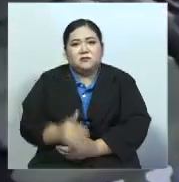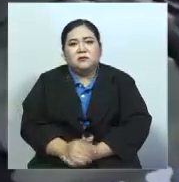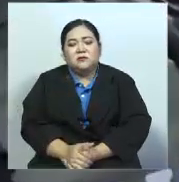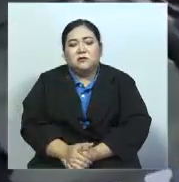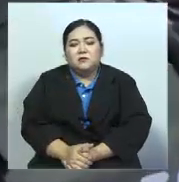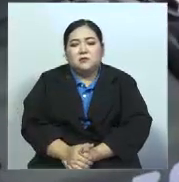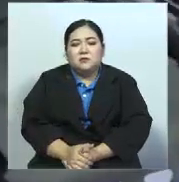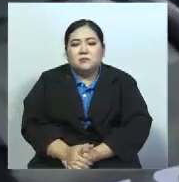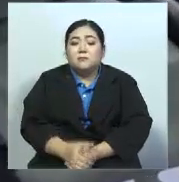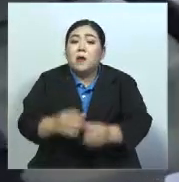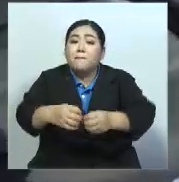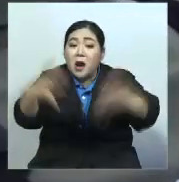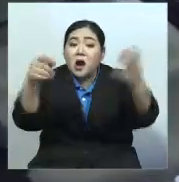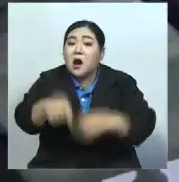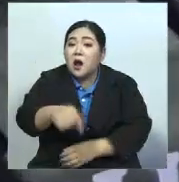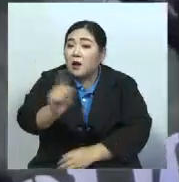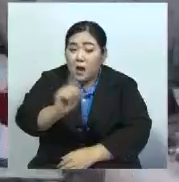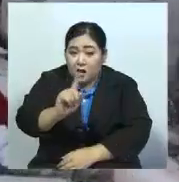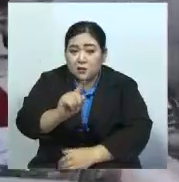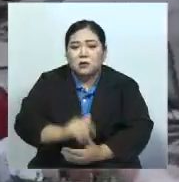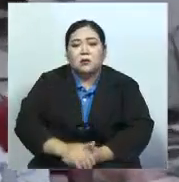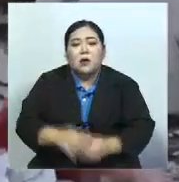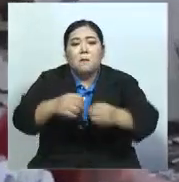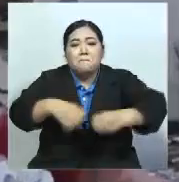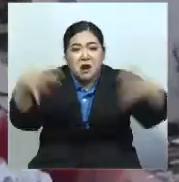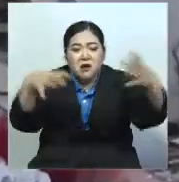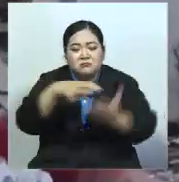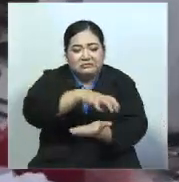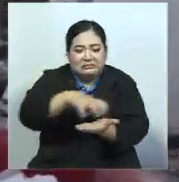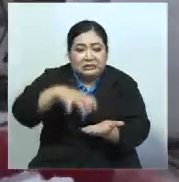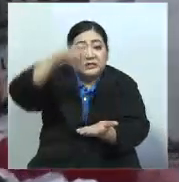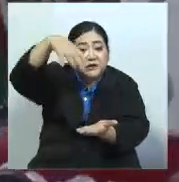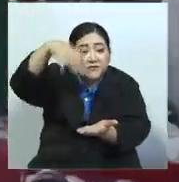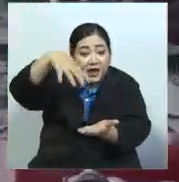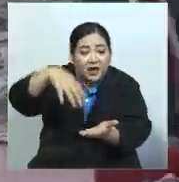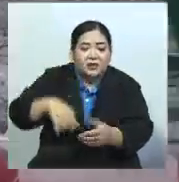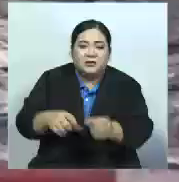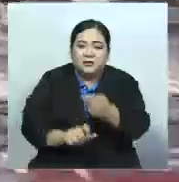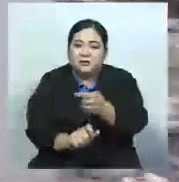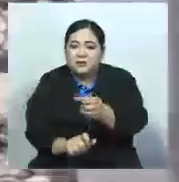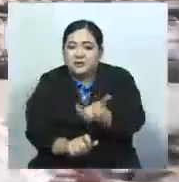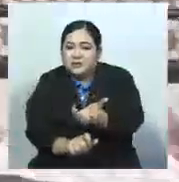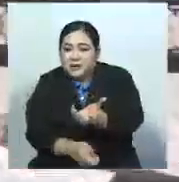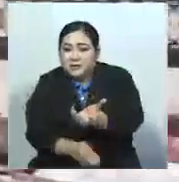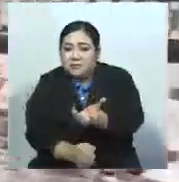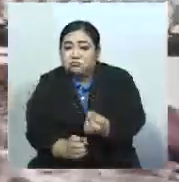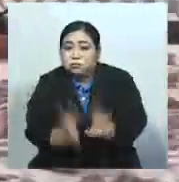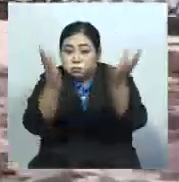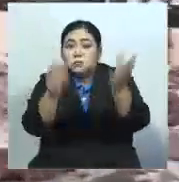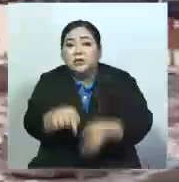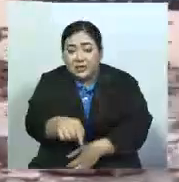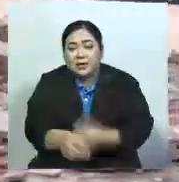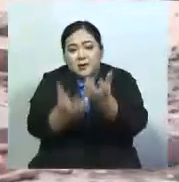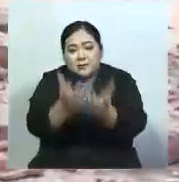่สำหรับระเบิดที่คนร้ายใช้เป็นระเบิดในครั้งนี้เป็นระเบิดแสวงเครื่องบรรจุในถังแก๊สฟิกนิกน้ำหนักประมาณ15กิโล